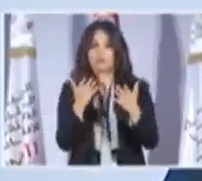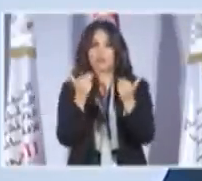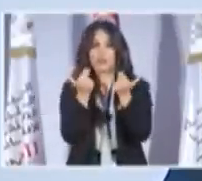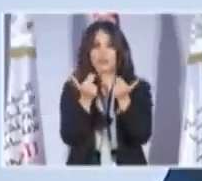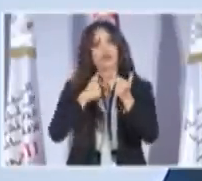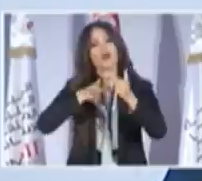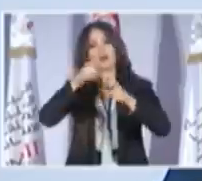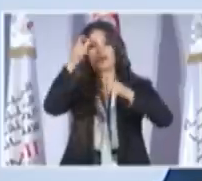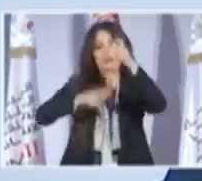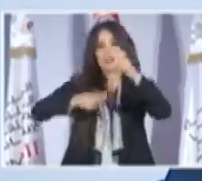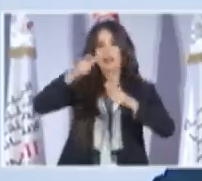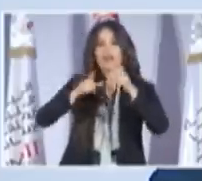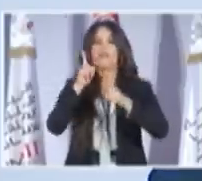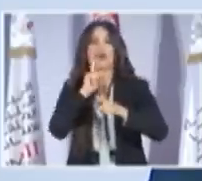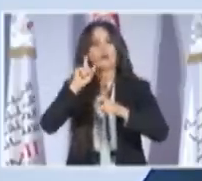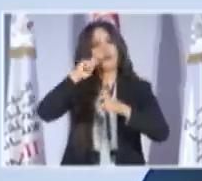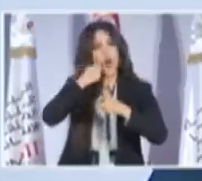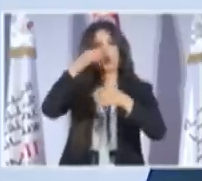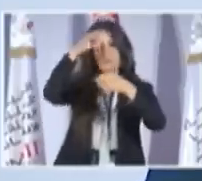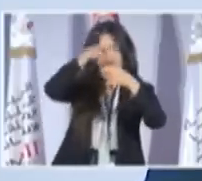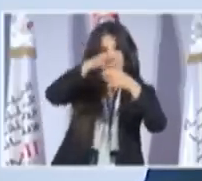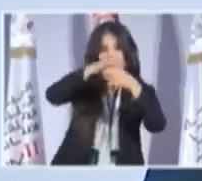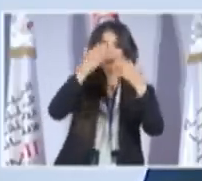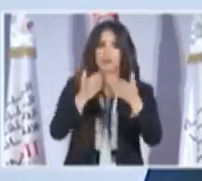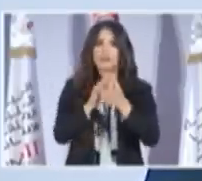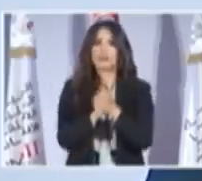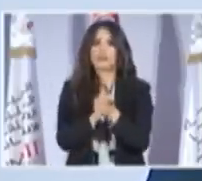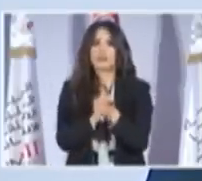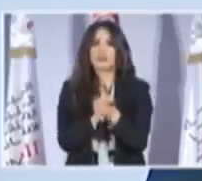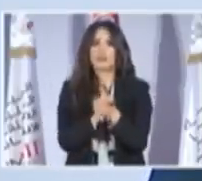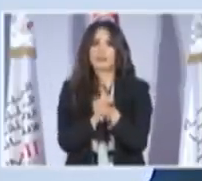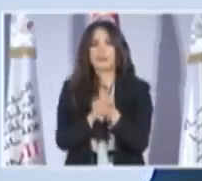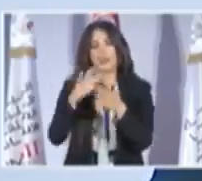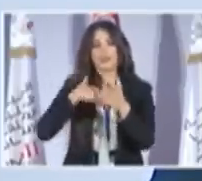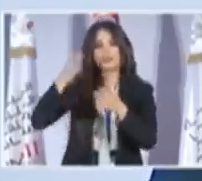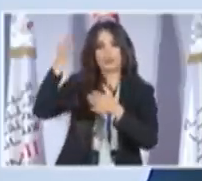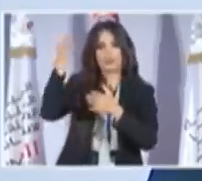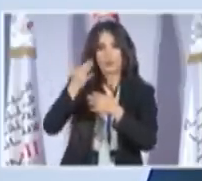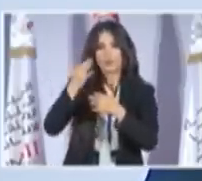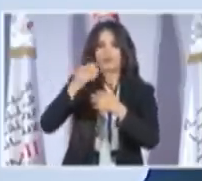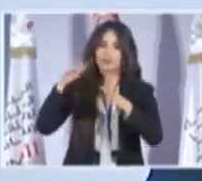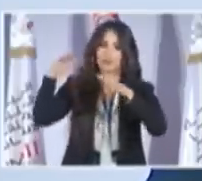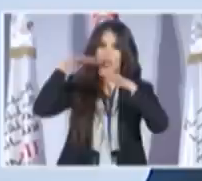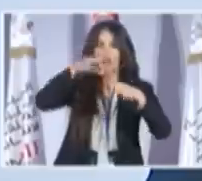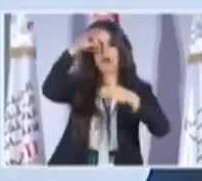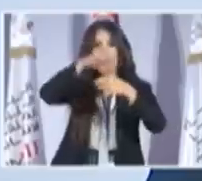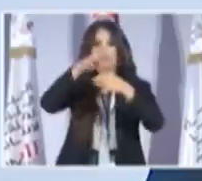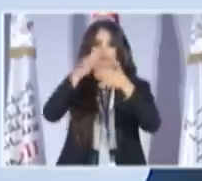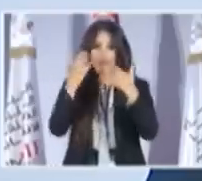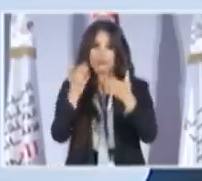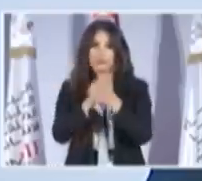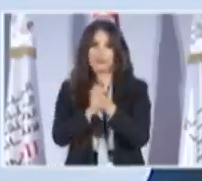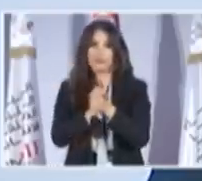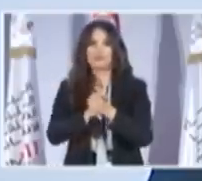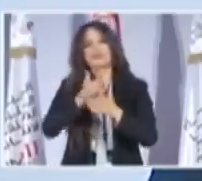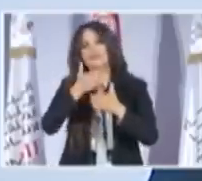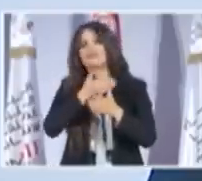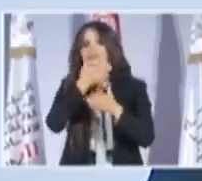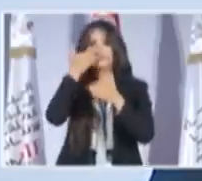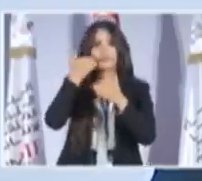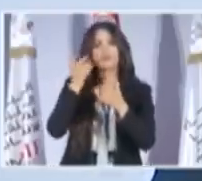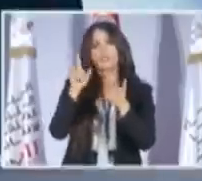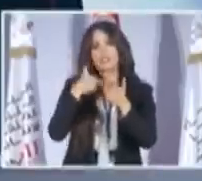الناخبين والناخبات نتصور انه النسبه اه كنا نتمنى اخير من هيك لكنها